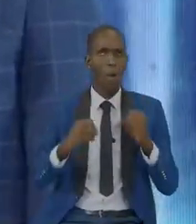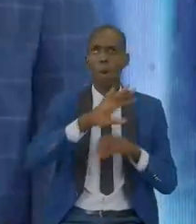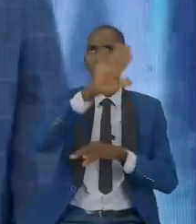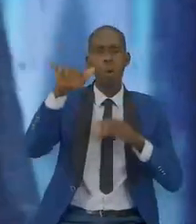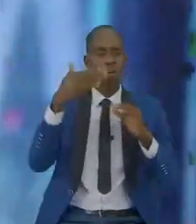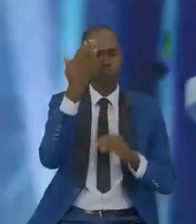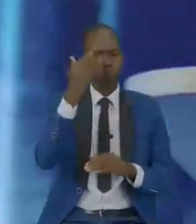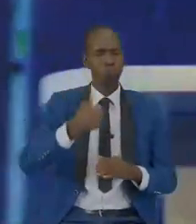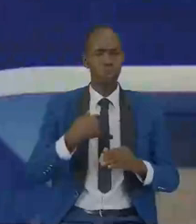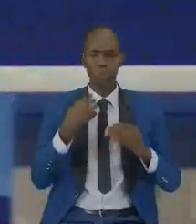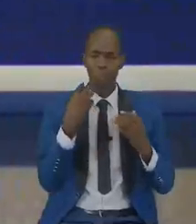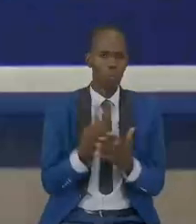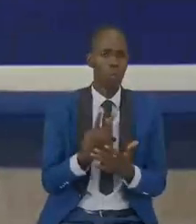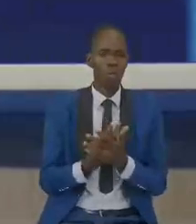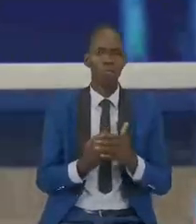position et de pouvoir,